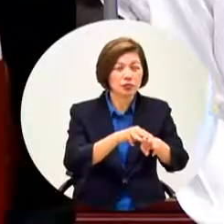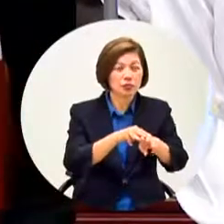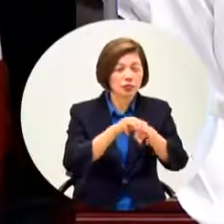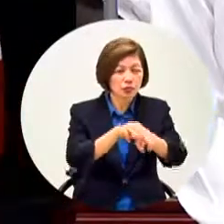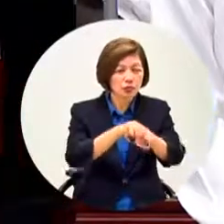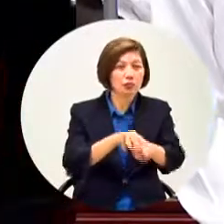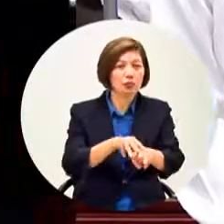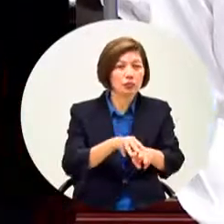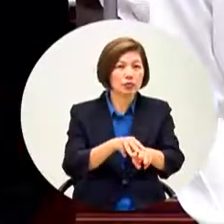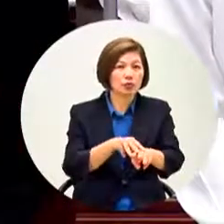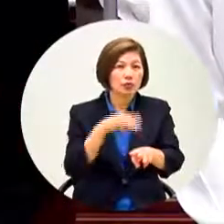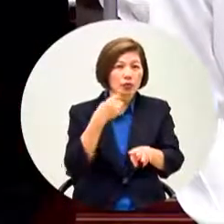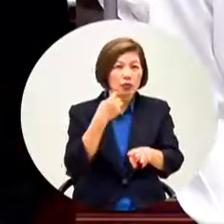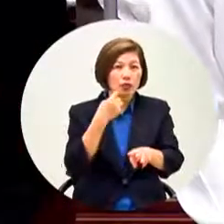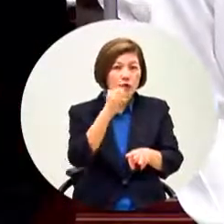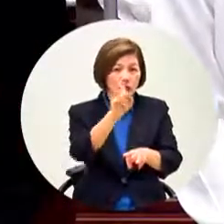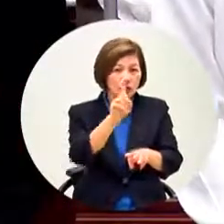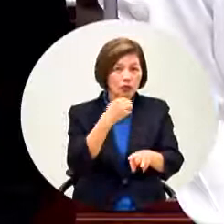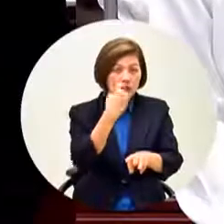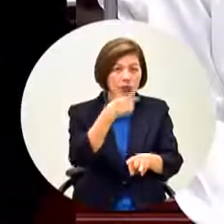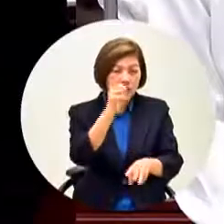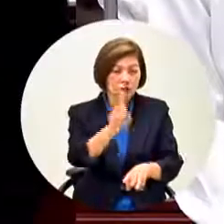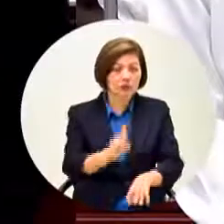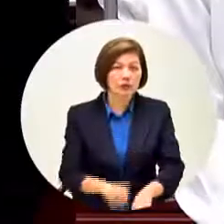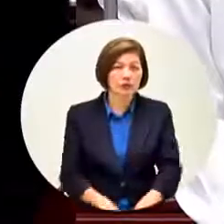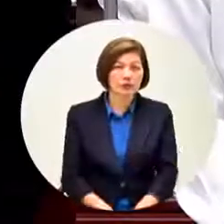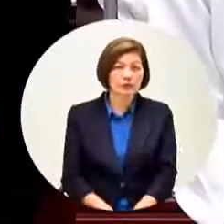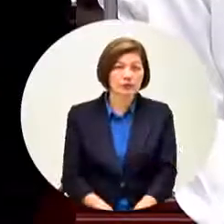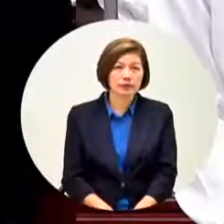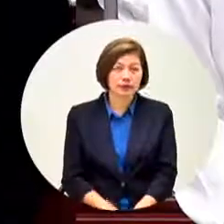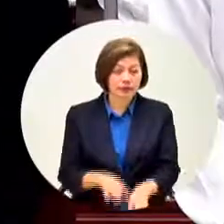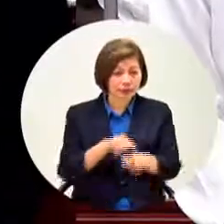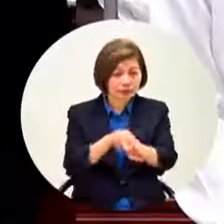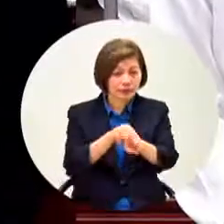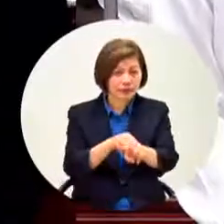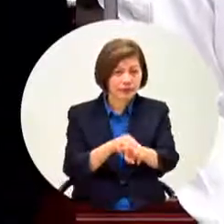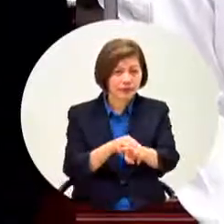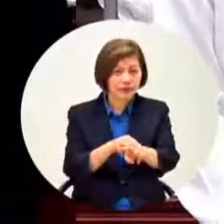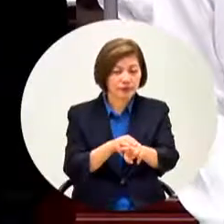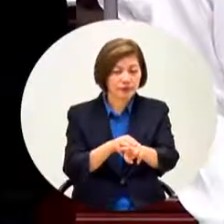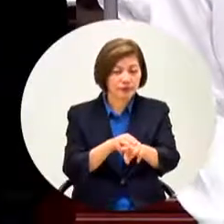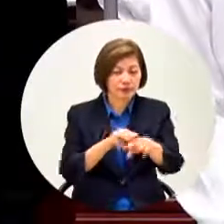看，这个出口，伊出来